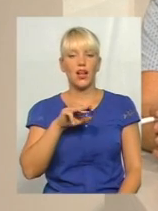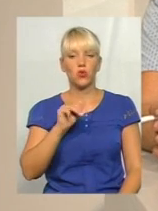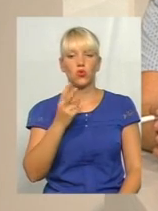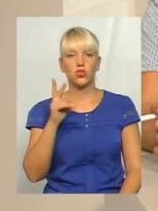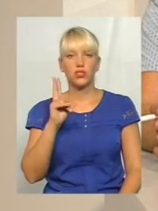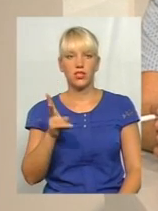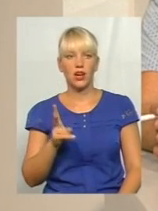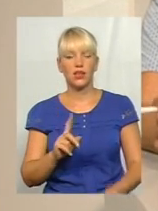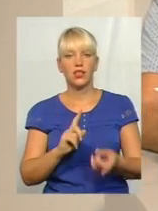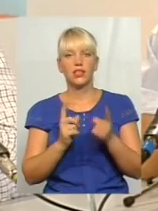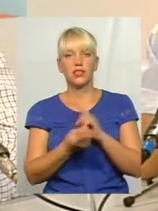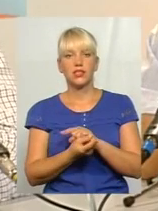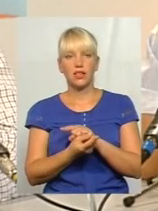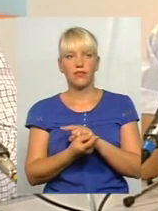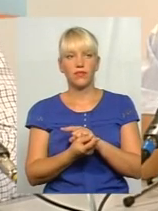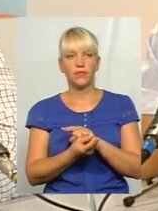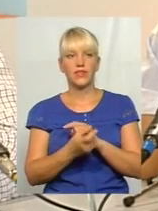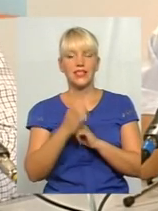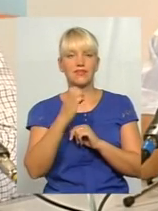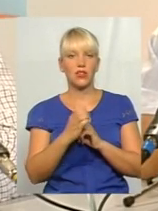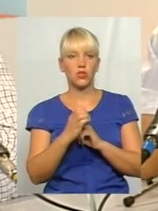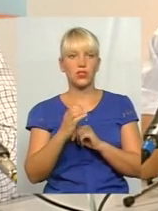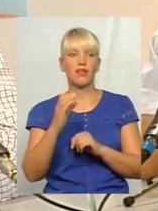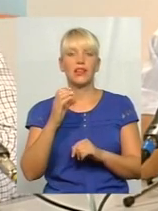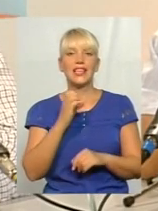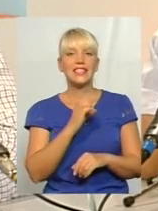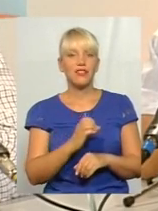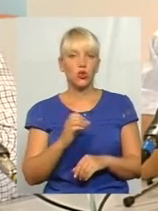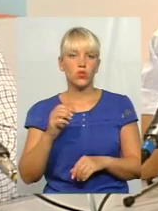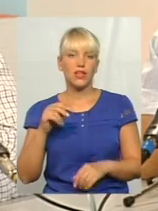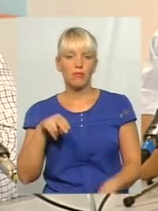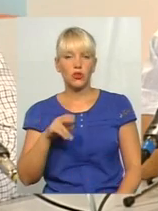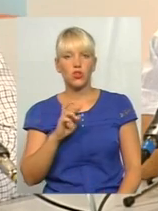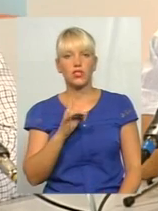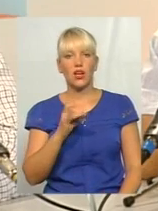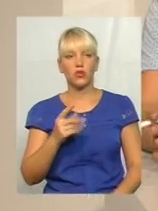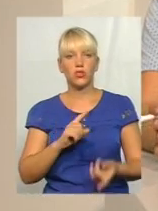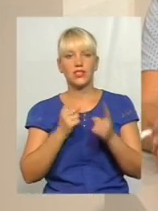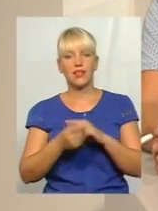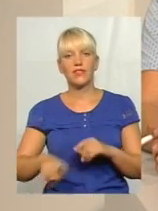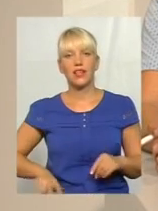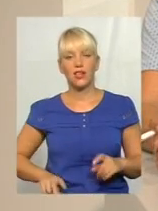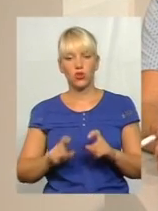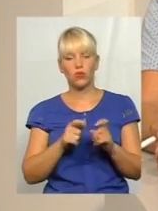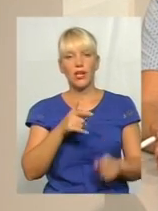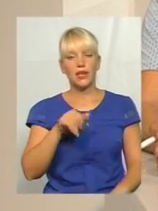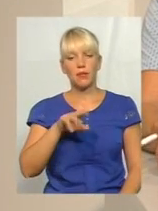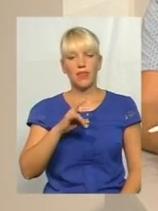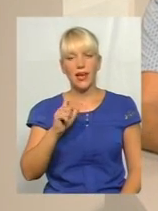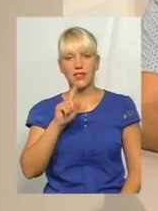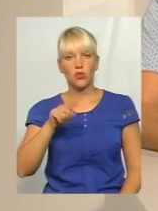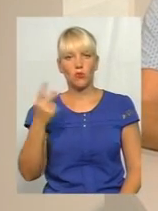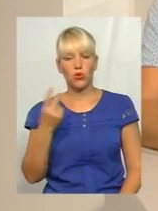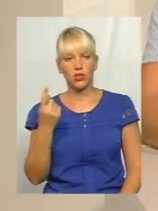директором гі Святослав Петрович Ратушняк Святослав Ратушняк так став директором гімназії номер один Ольга горенко